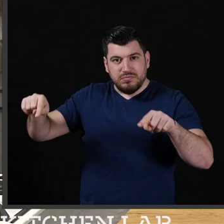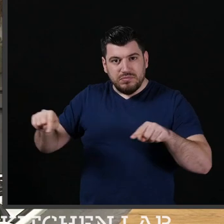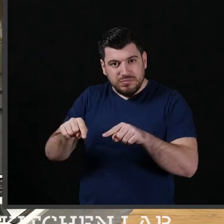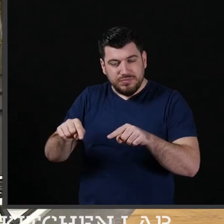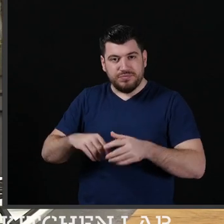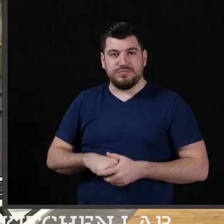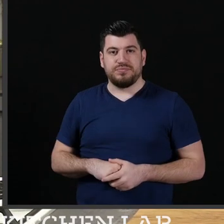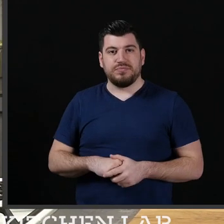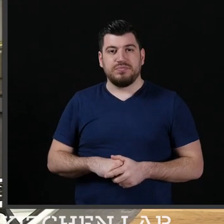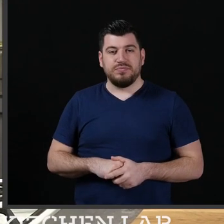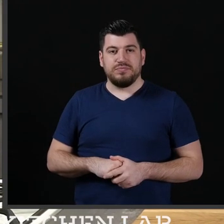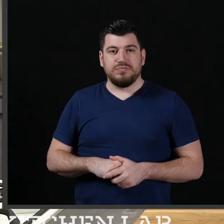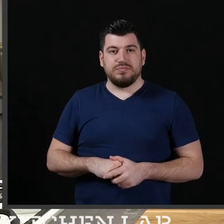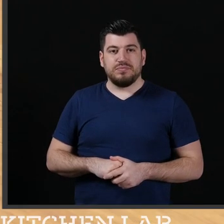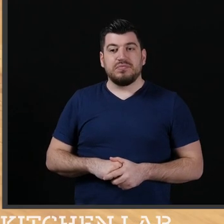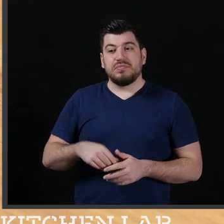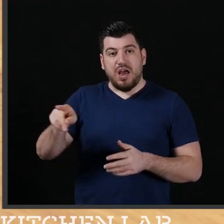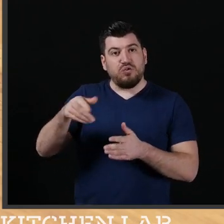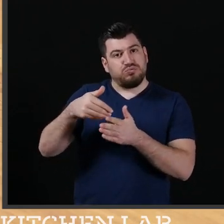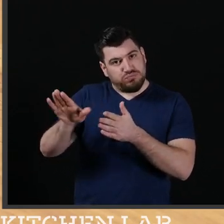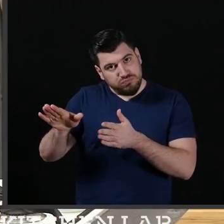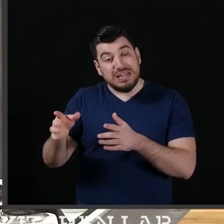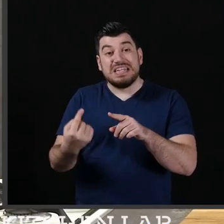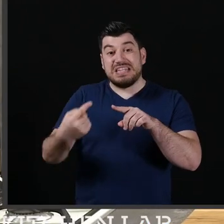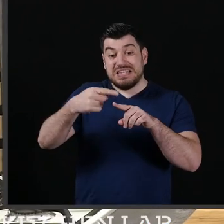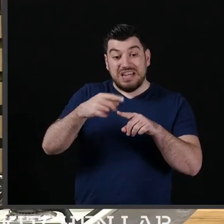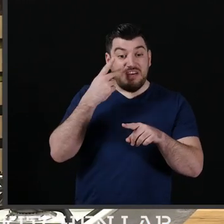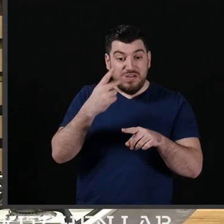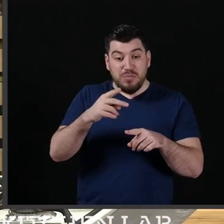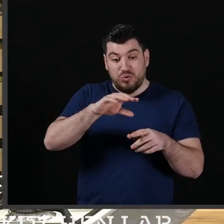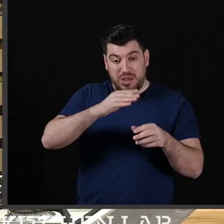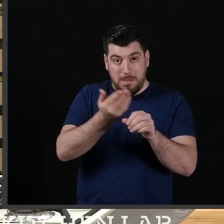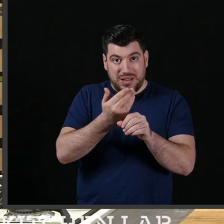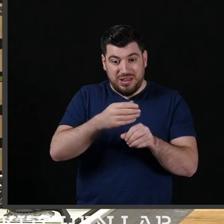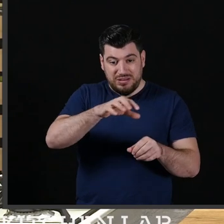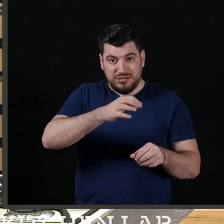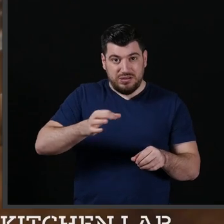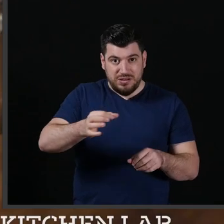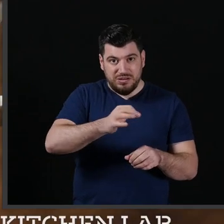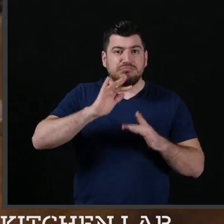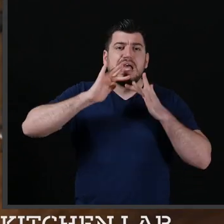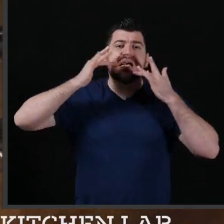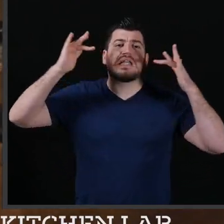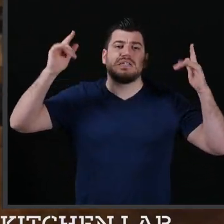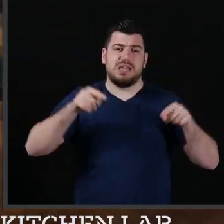χρυσαφένιο χρώμα δεν έχετε ξαναδεί στη ζωή σας. Κοιτάξτε εδώ. Δεν υπάρχει.